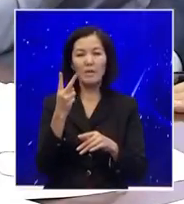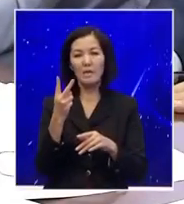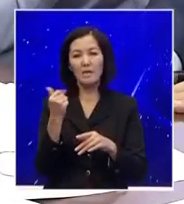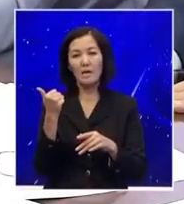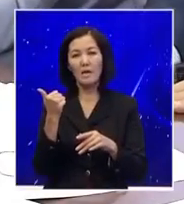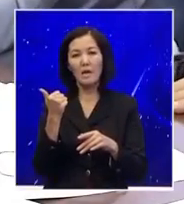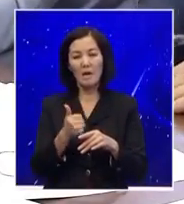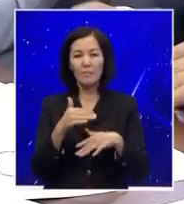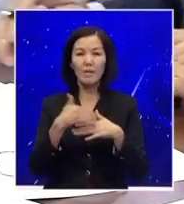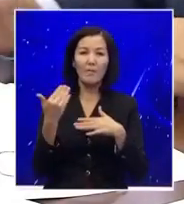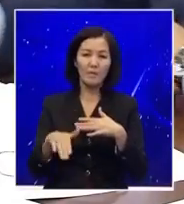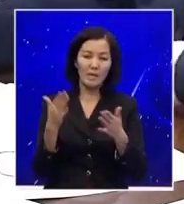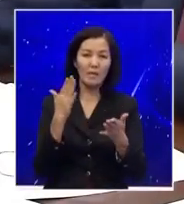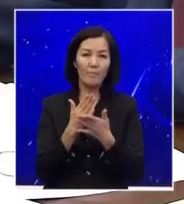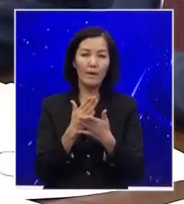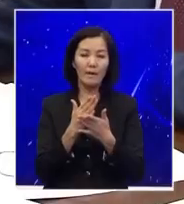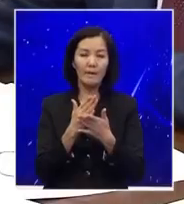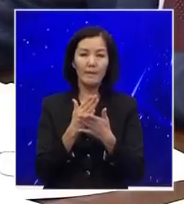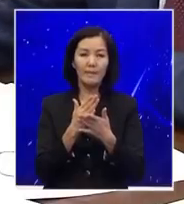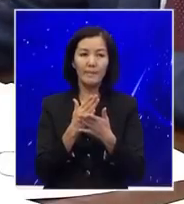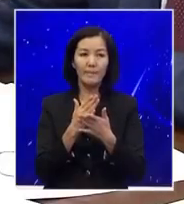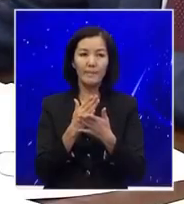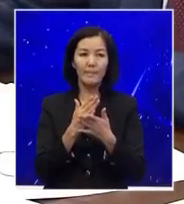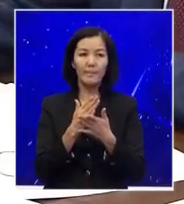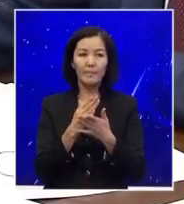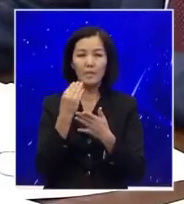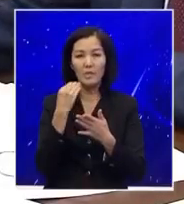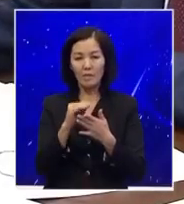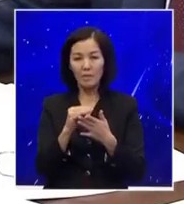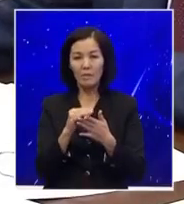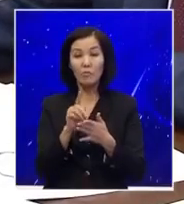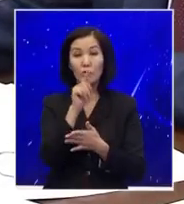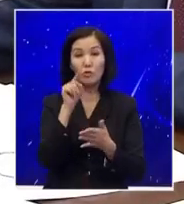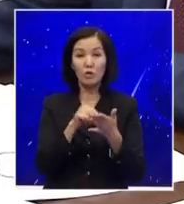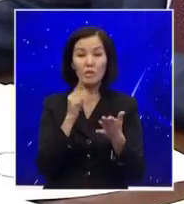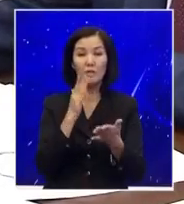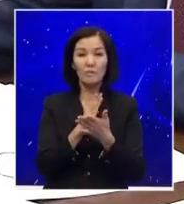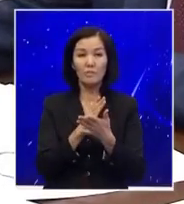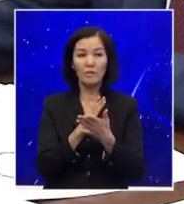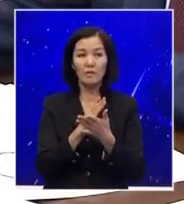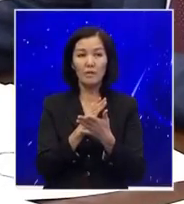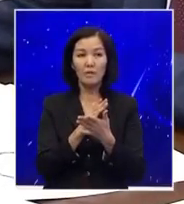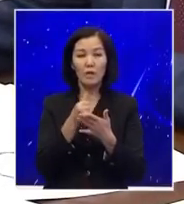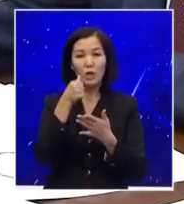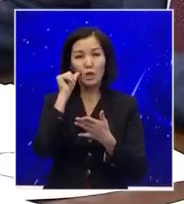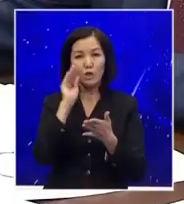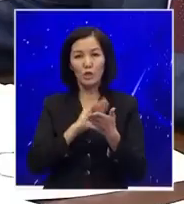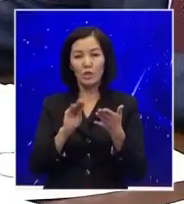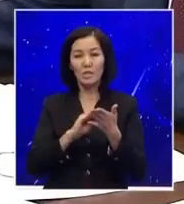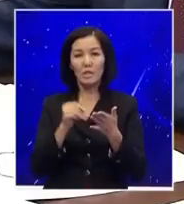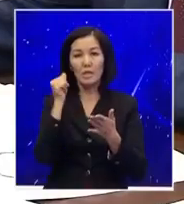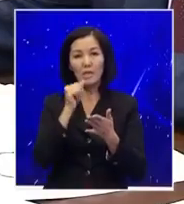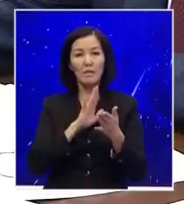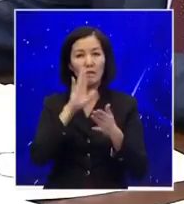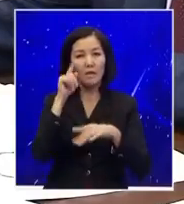апта опозданиялары бар, графикпен келе жатқан сапасы бойынша сұрақтарымыз бар. Кеше өзіміз протокол жасадық. Ертен 8-де бәрін